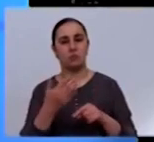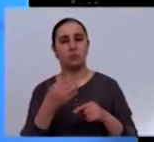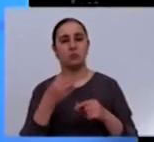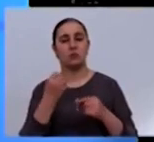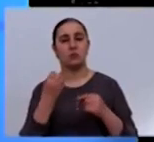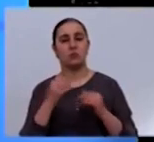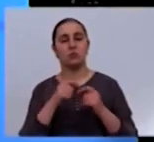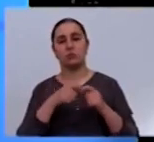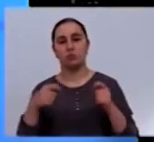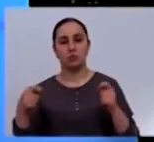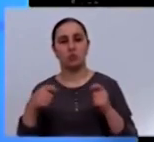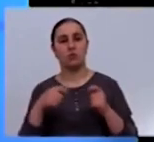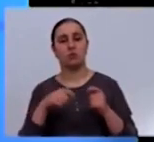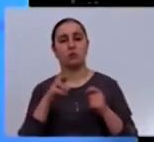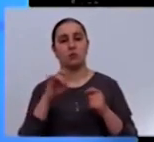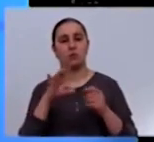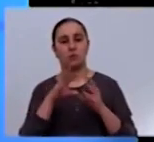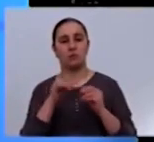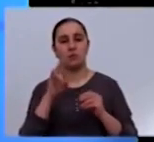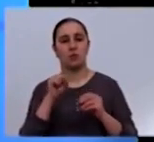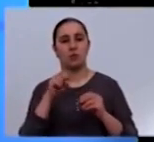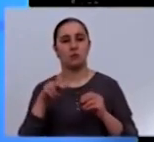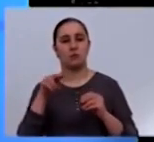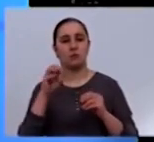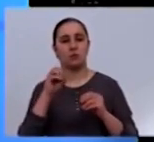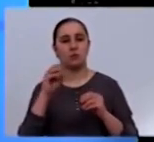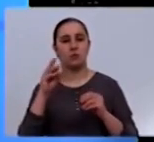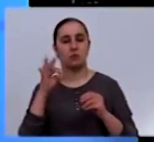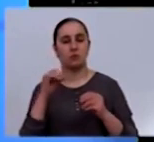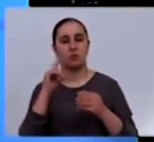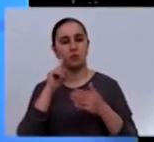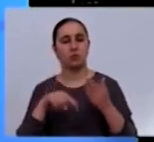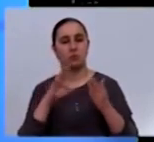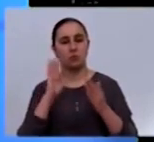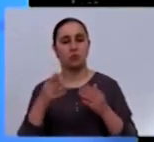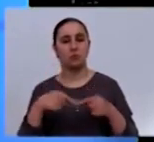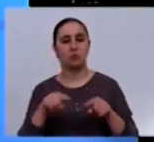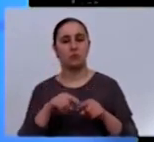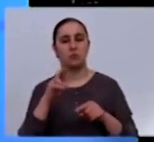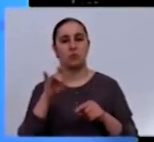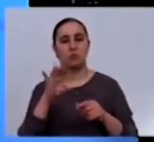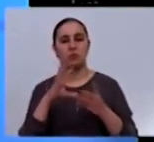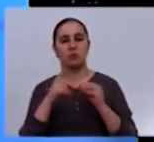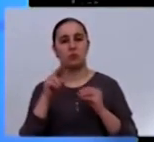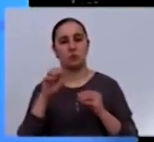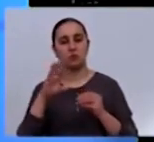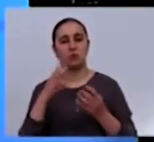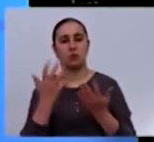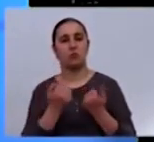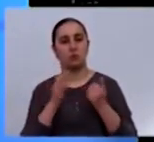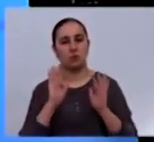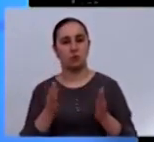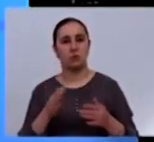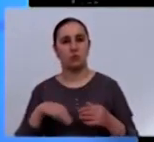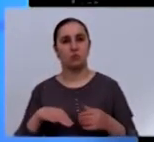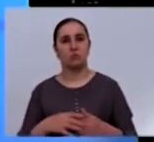ham uzunroq parol kiritsak, bu nadyojniy parol, ya'ni ishonchsa bo'ladigan parol deb dastur demak qabul qila oladi